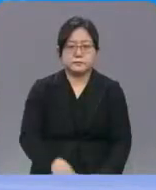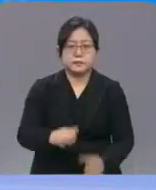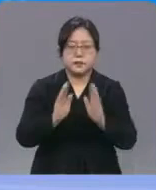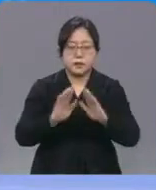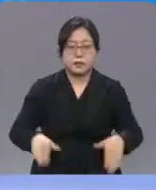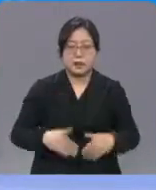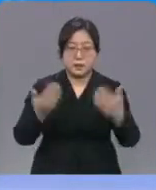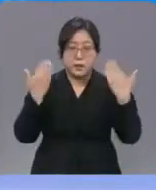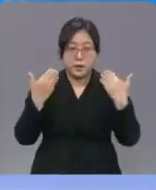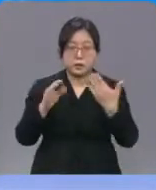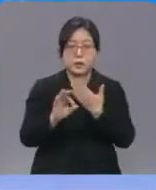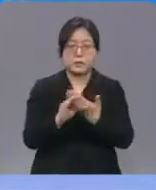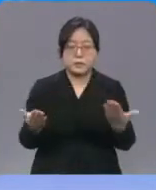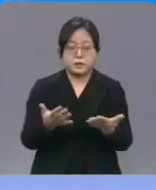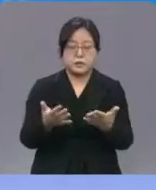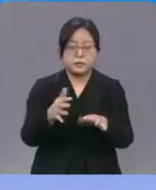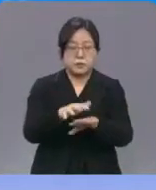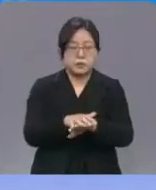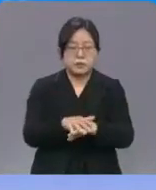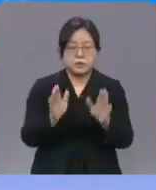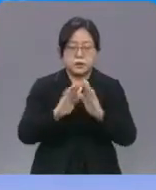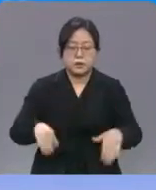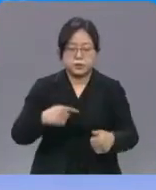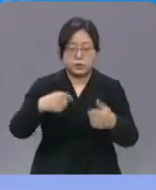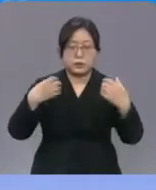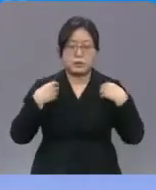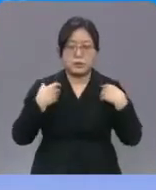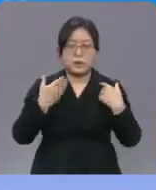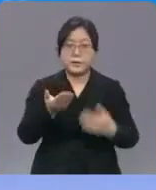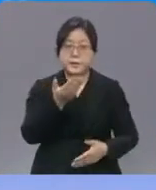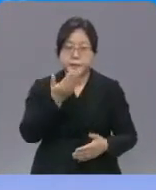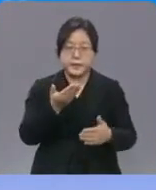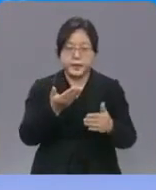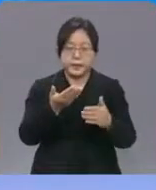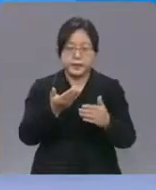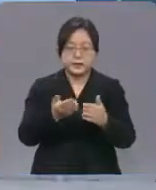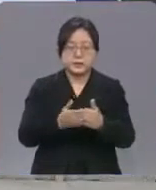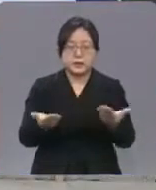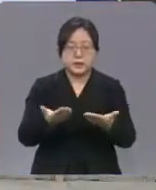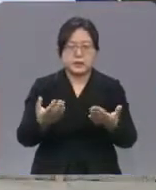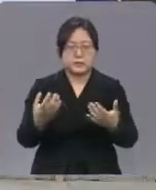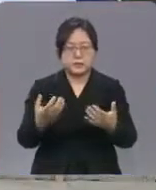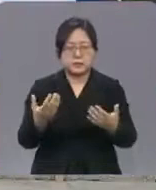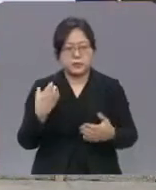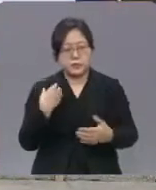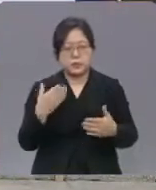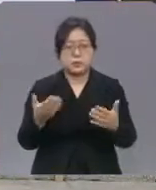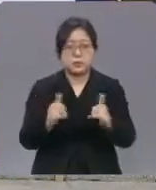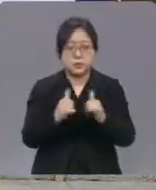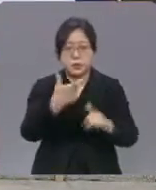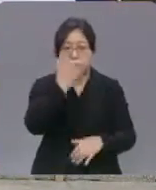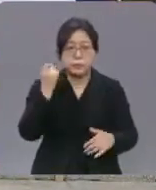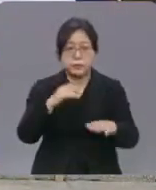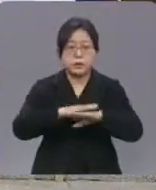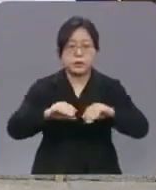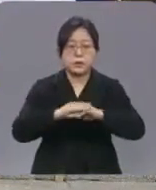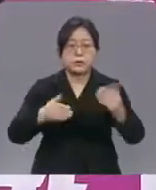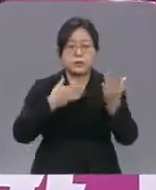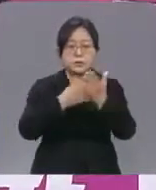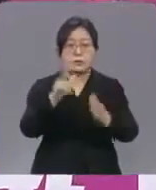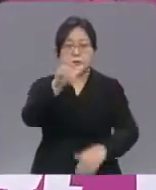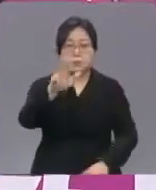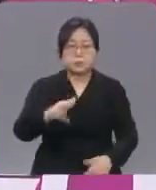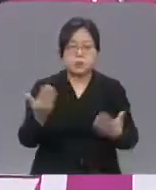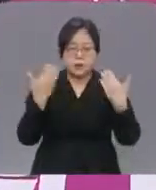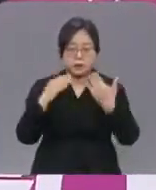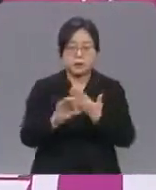전남 학교 비정규직 노조가 전남교육청에 학교 급식 노동 가중과 인력 공백을 해결하라고 요구했습니다. 전국